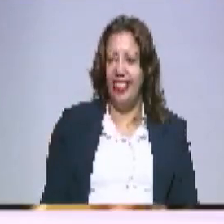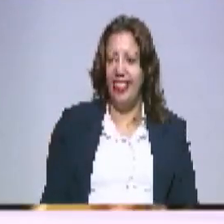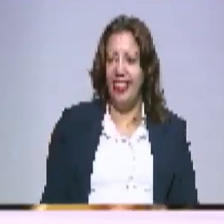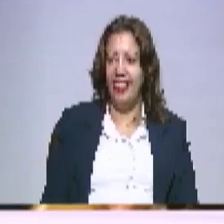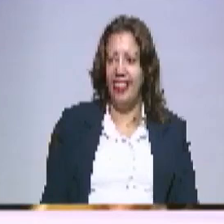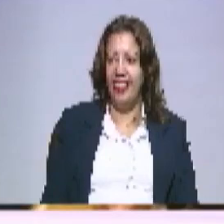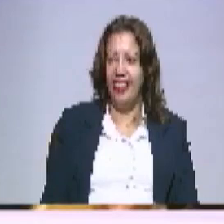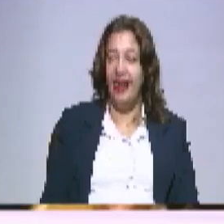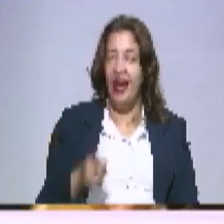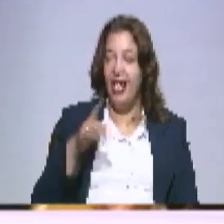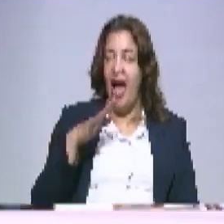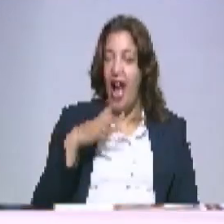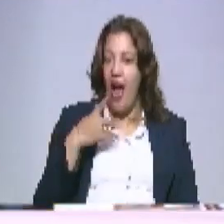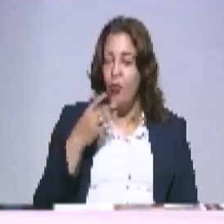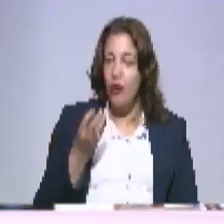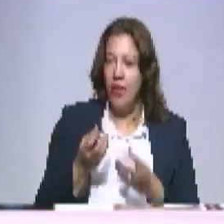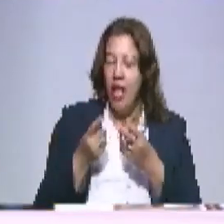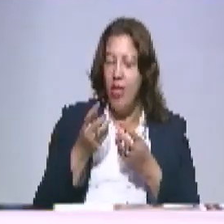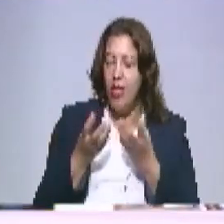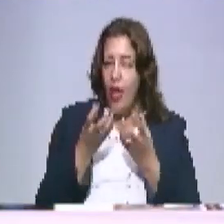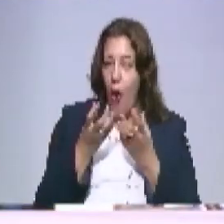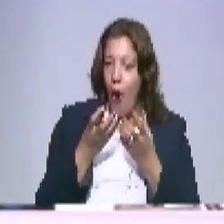هي بس عايزه نار عاليه.